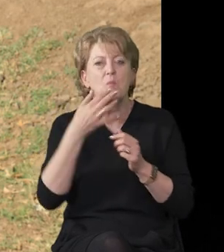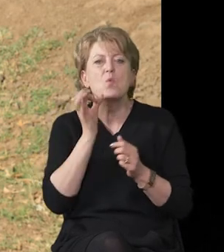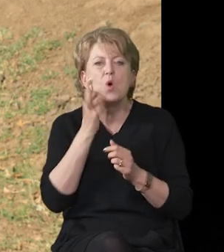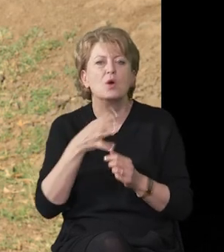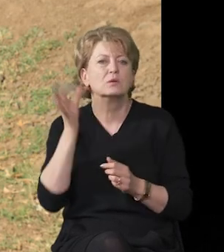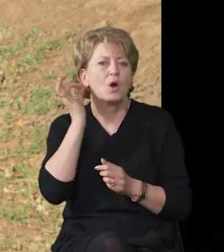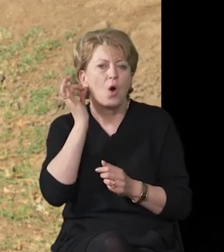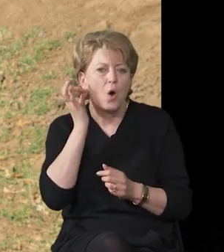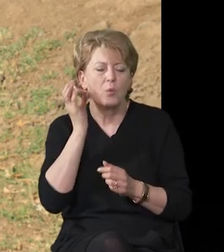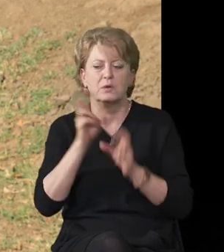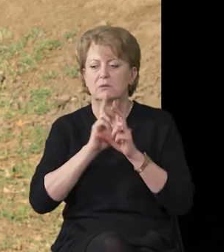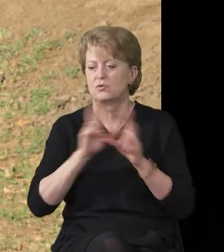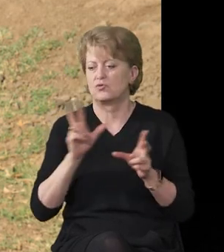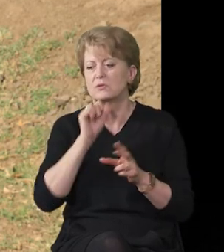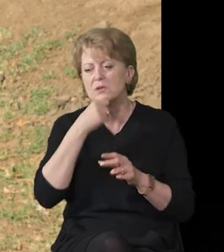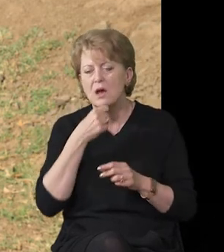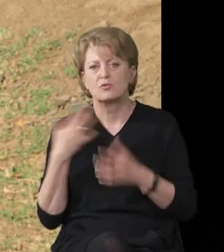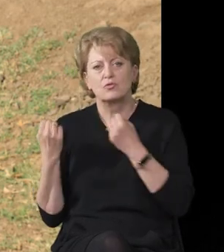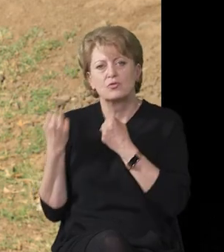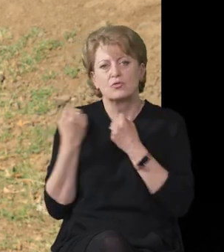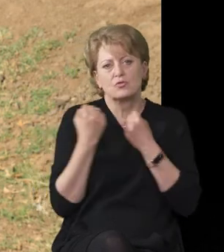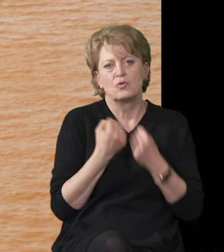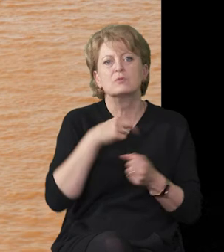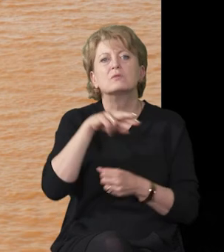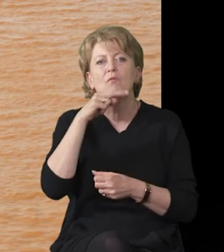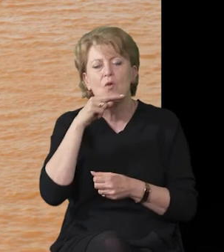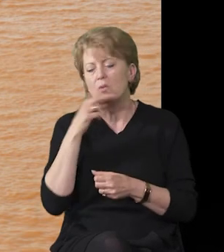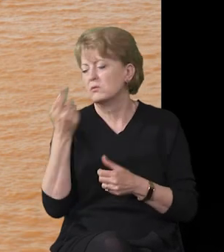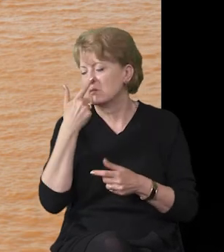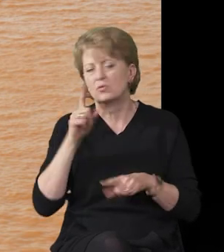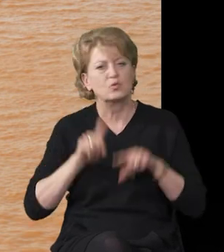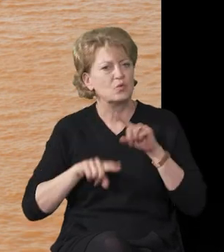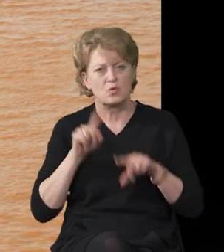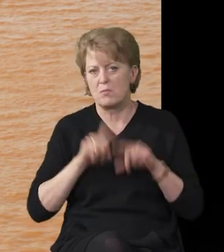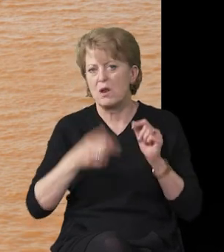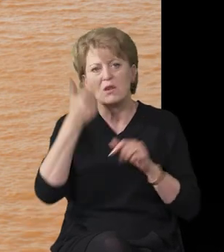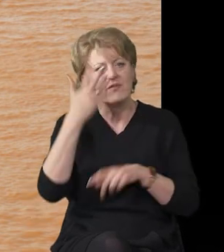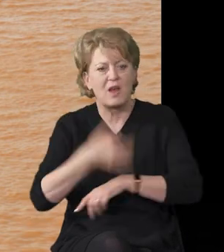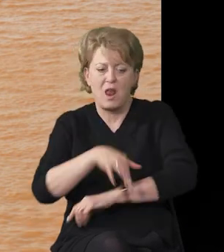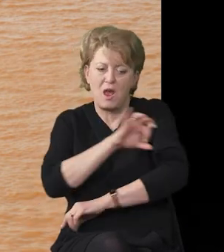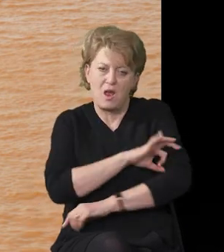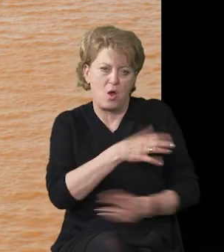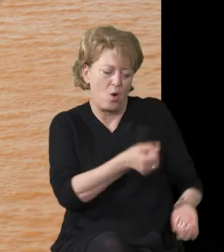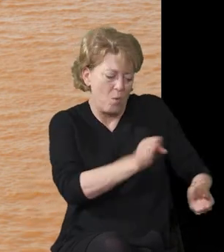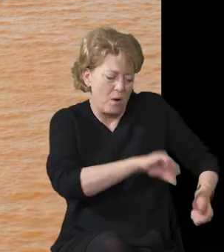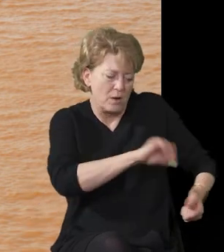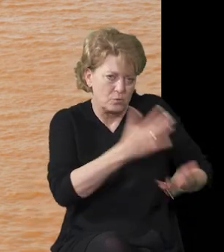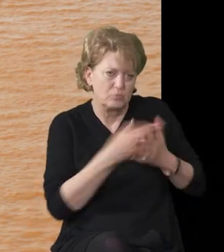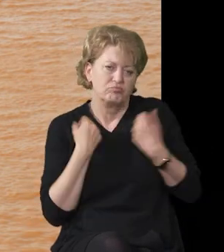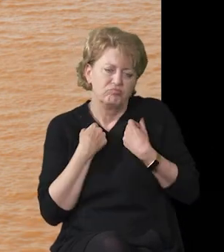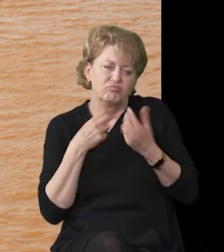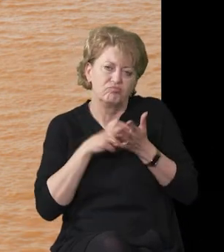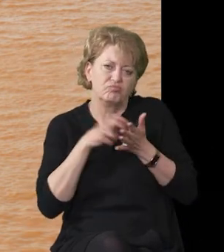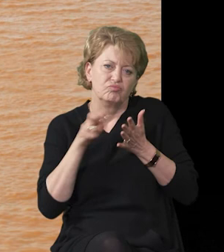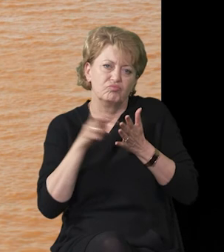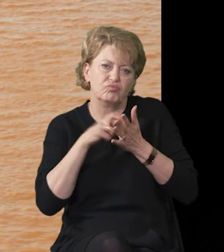niosących wodę, to jest absolutny standard. Czasami tą wodę nosi się wiele kilometrów. Ja dotarłem na samo południe